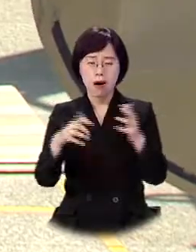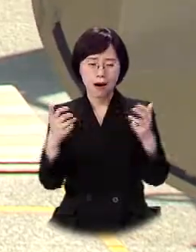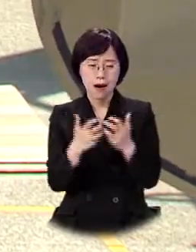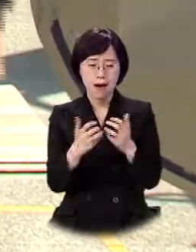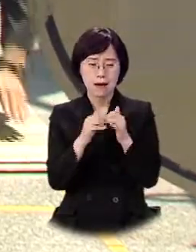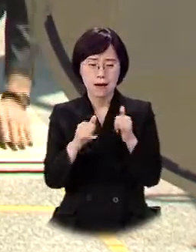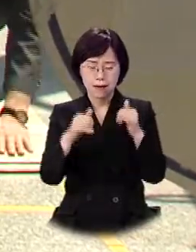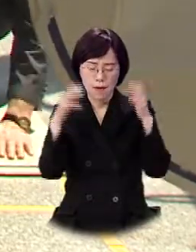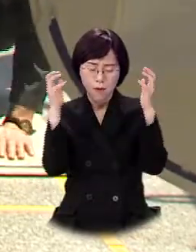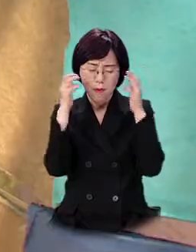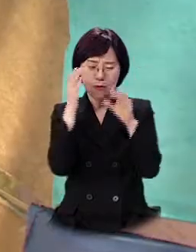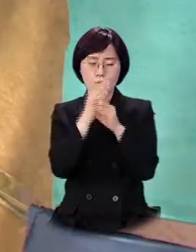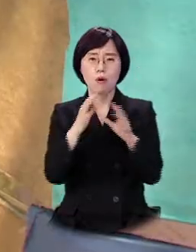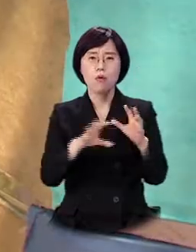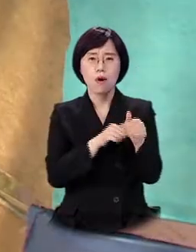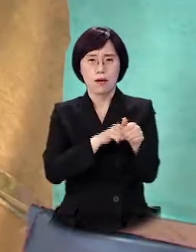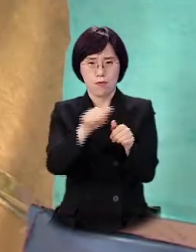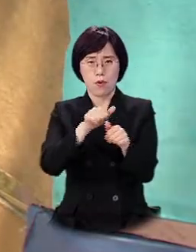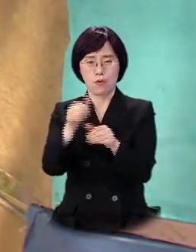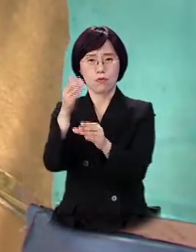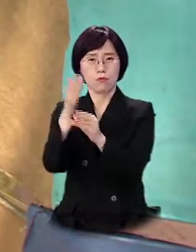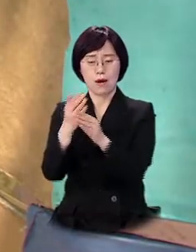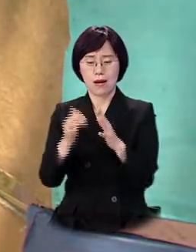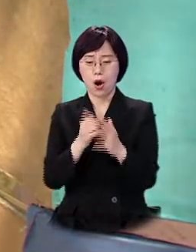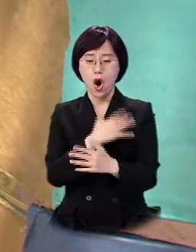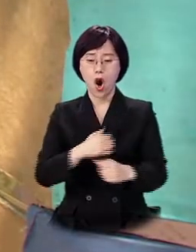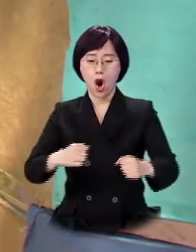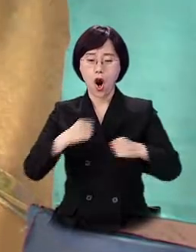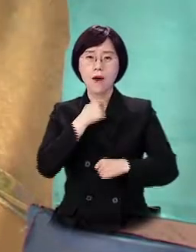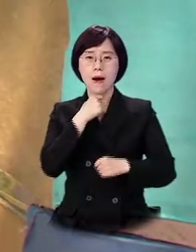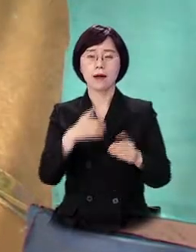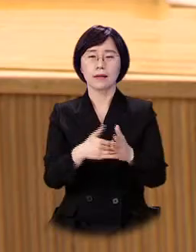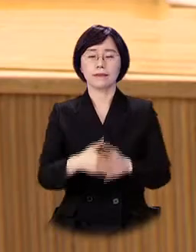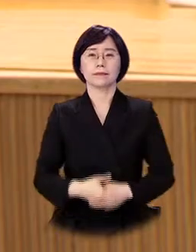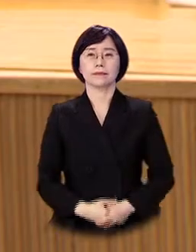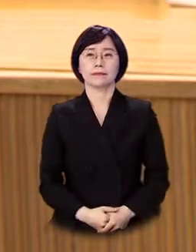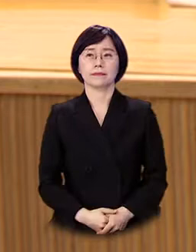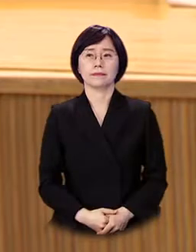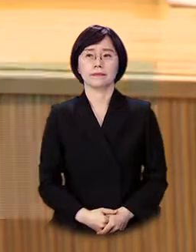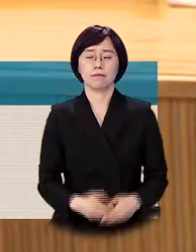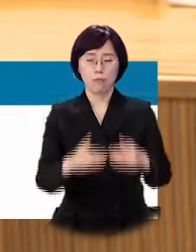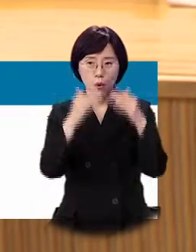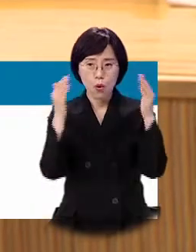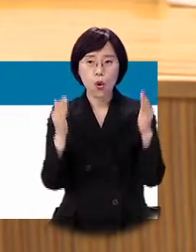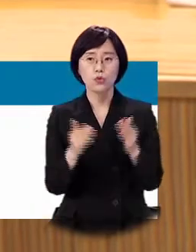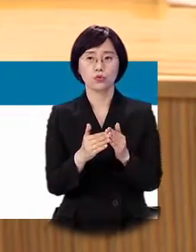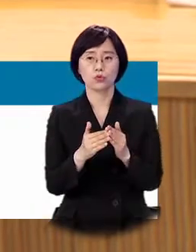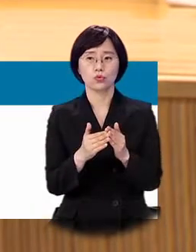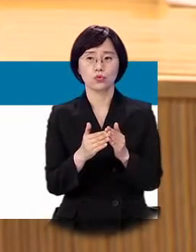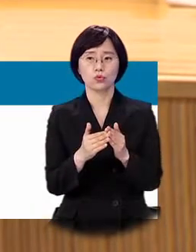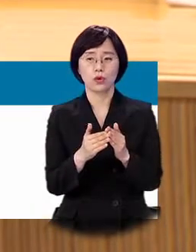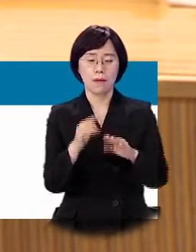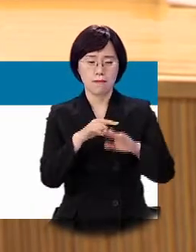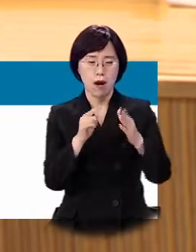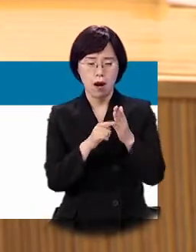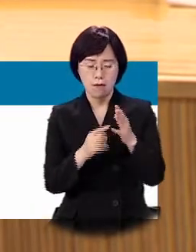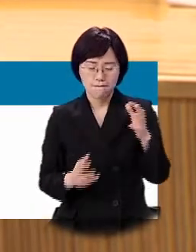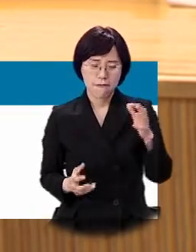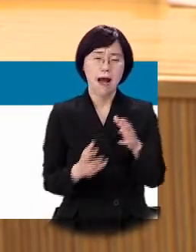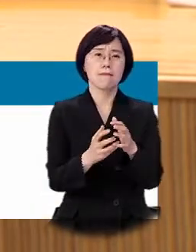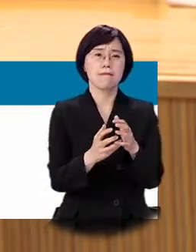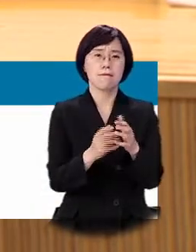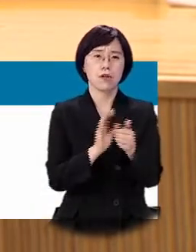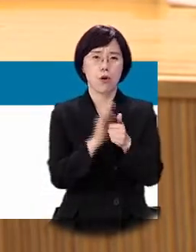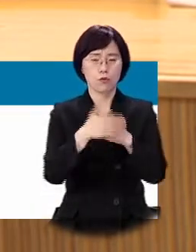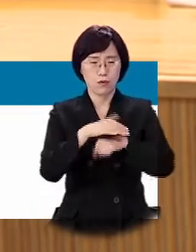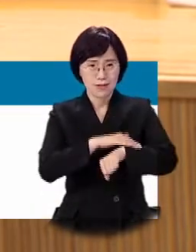삶을 옥죄는 코로나19의 극복과 가족들의 건강을 간절히 바랐습니다. 모두가 한 마음으로